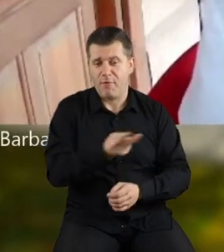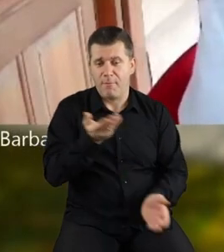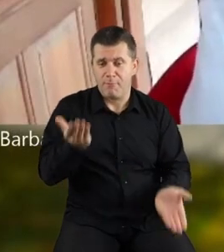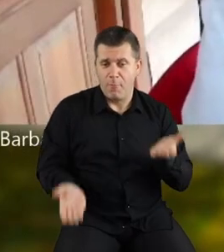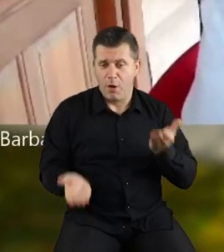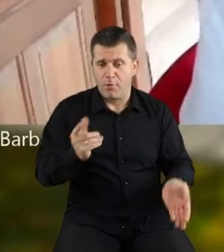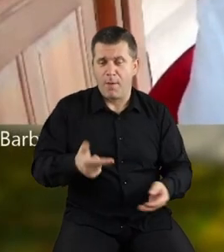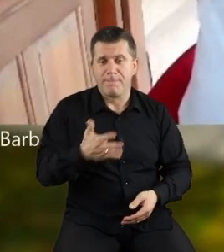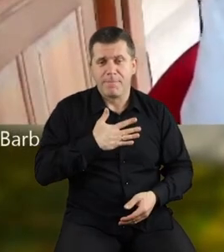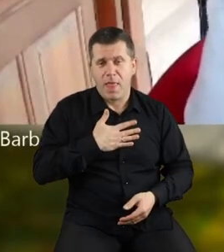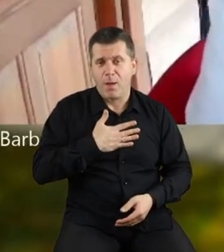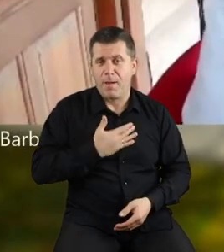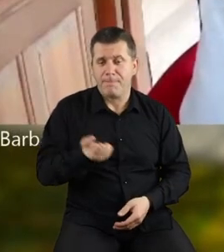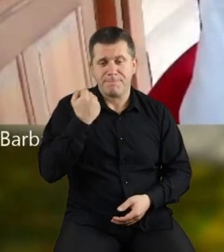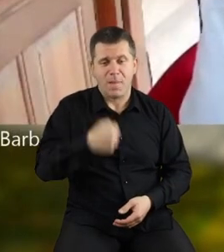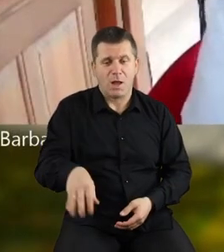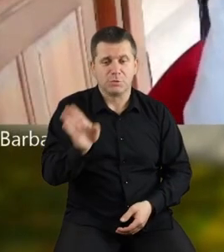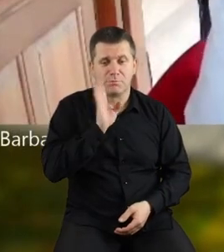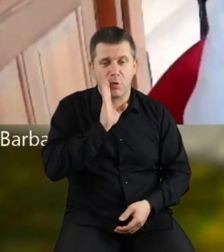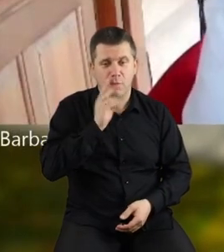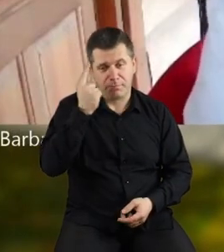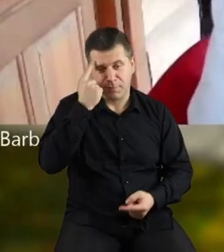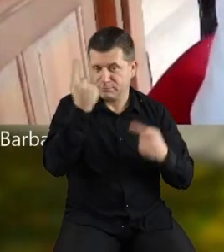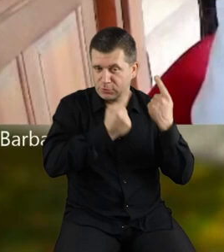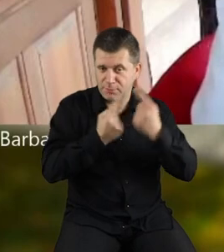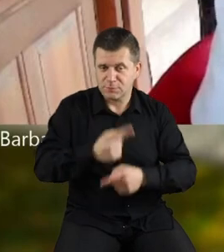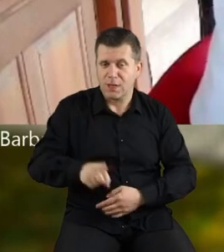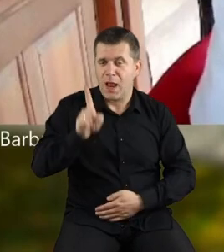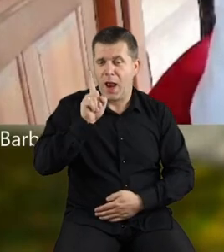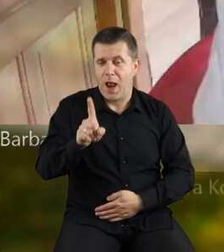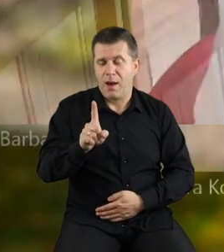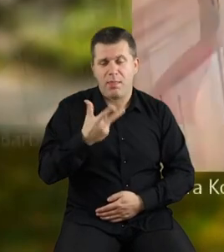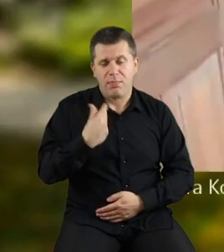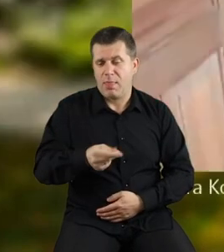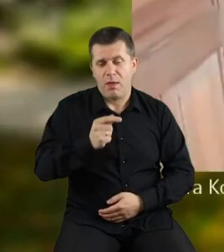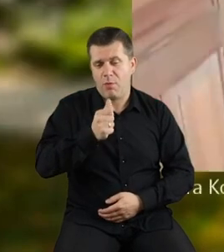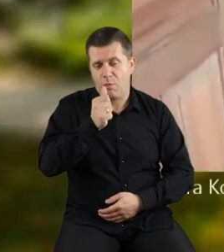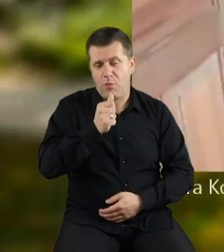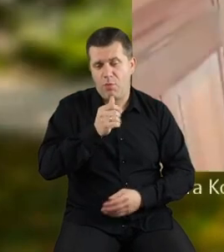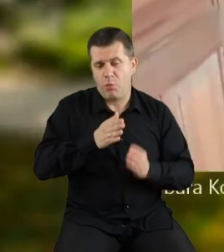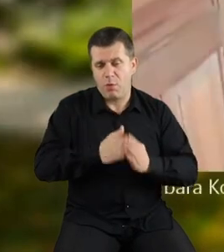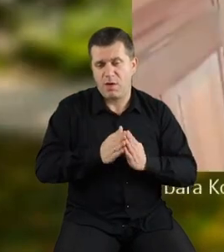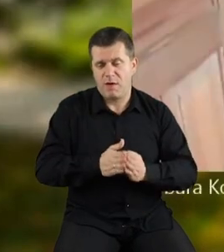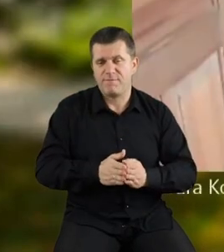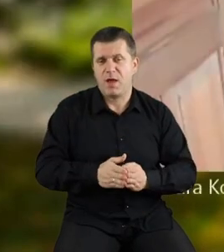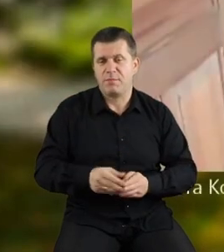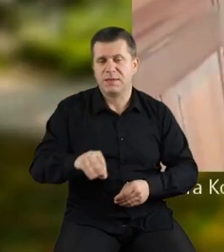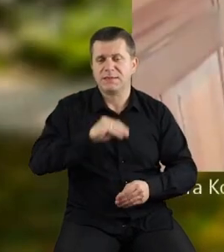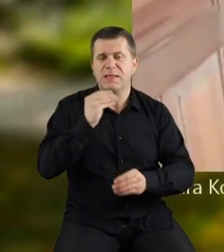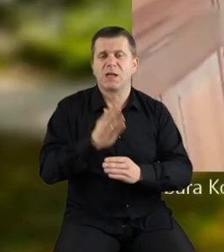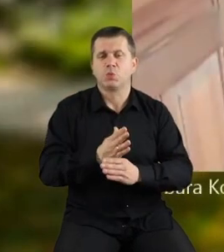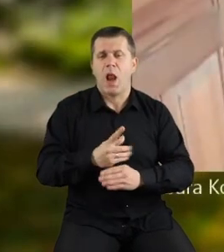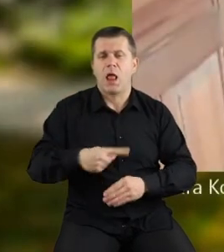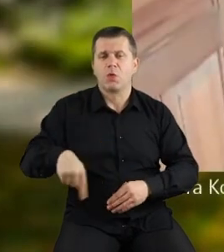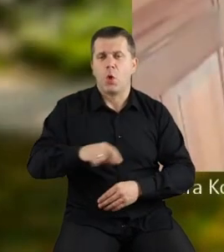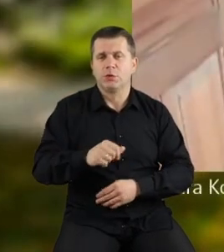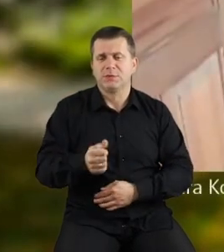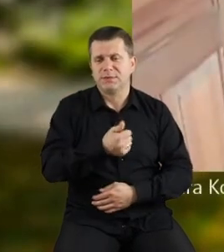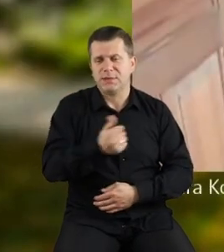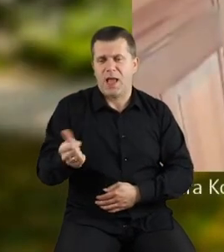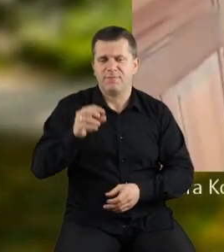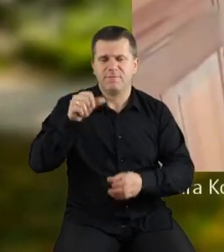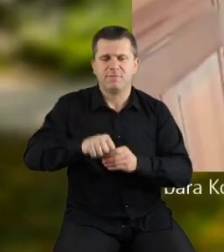je porównywała, to miałabym bardzo podobne spostrzeżenia, ale nie ukrywam, że